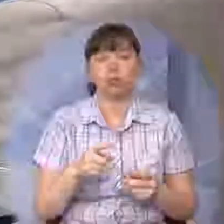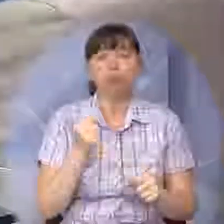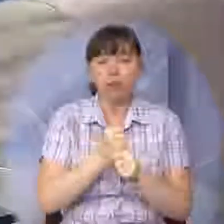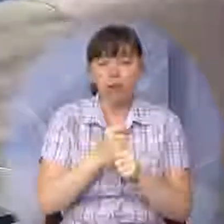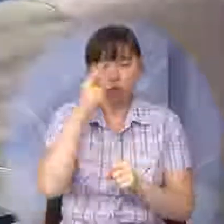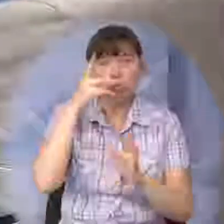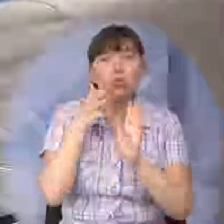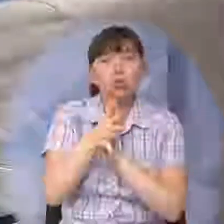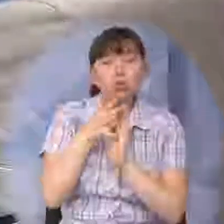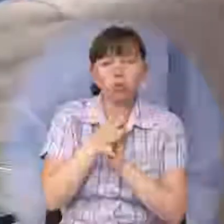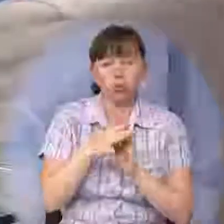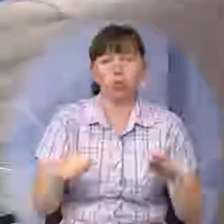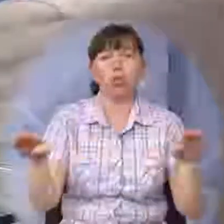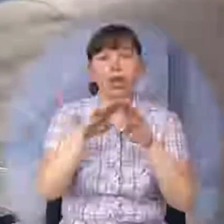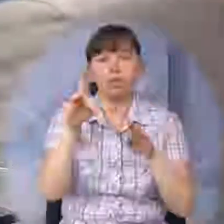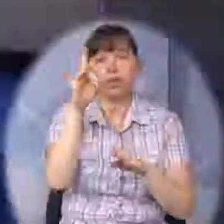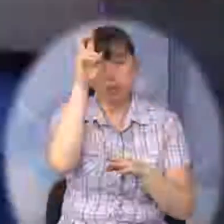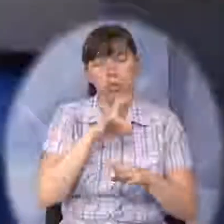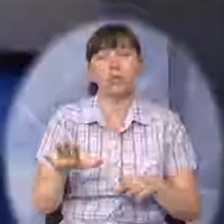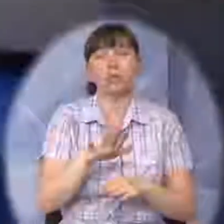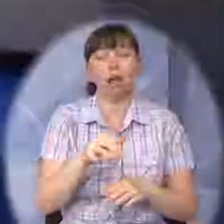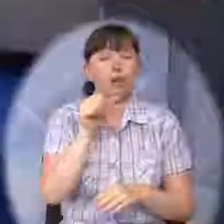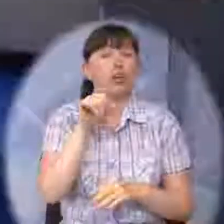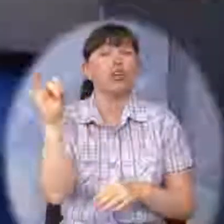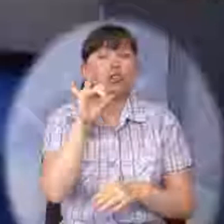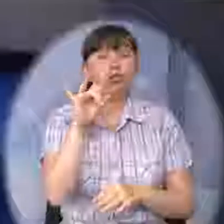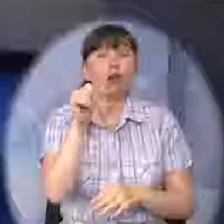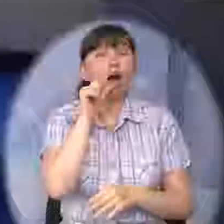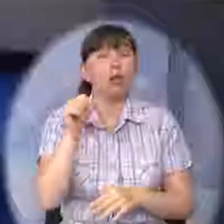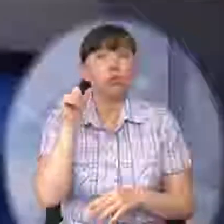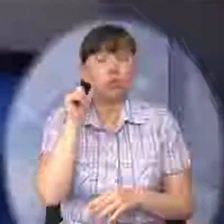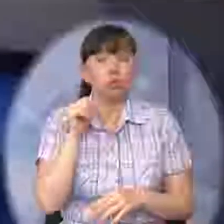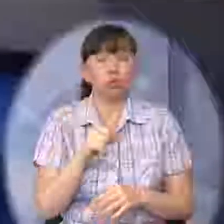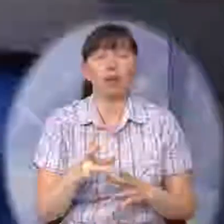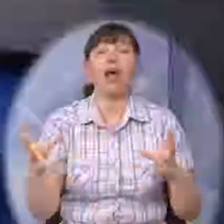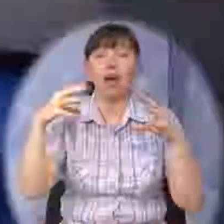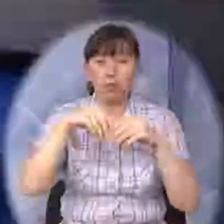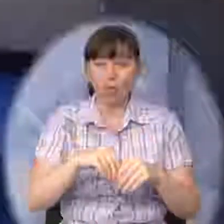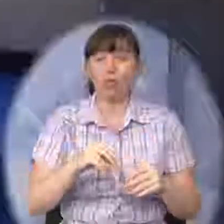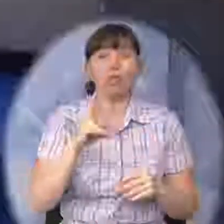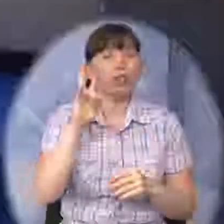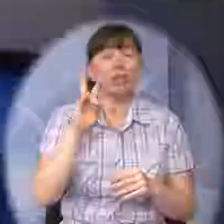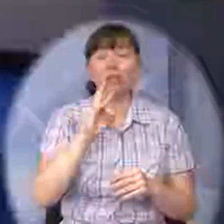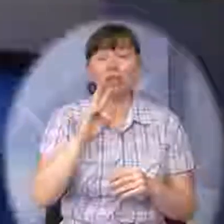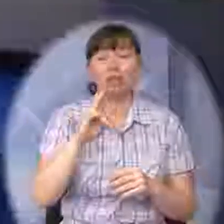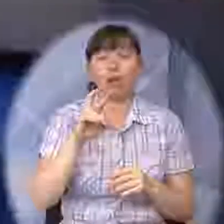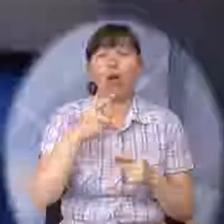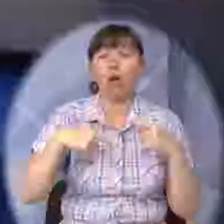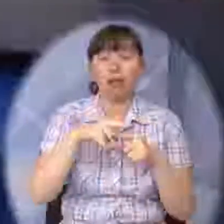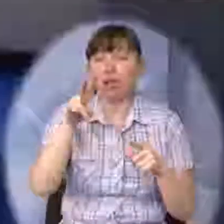un studiu la nivel de toată țara. Și anul trecut... Împreună organizațiile neguvernamentale și